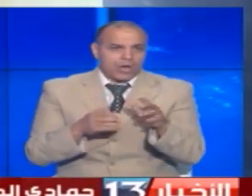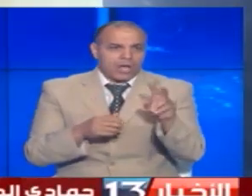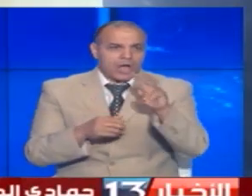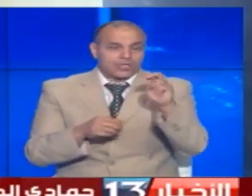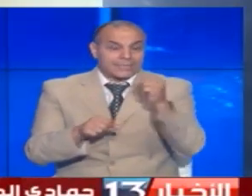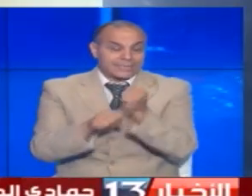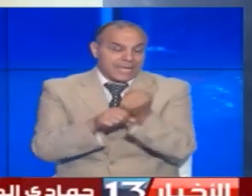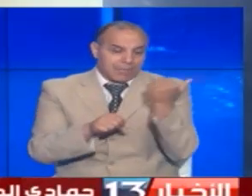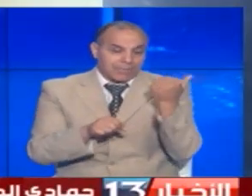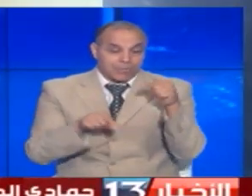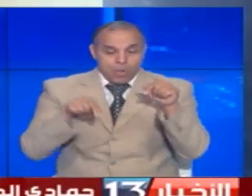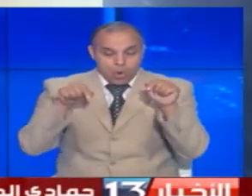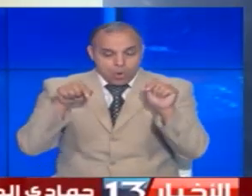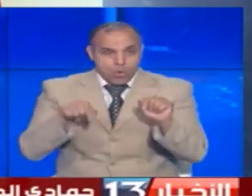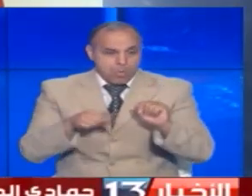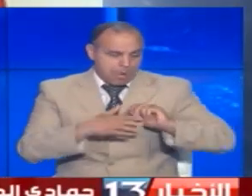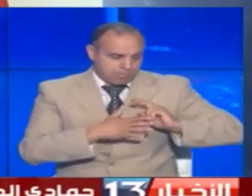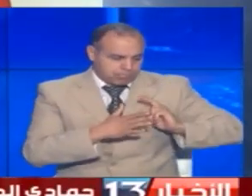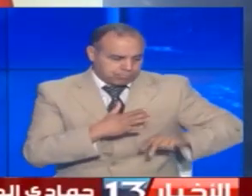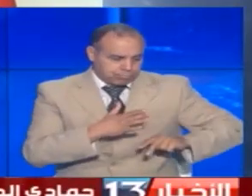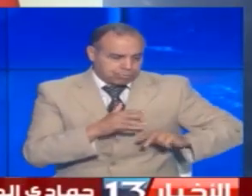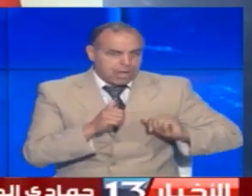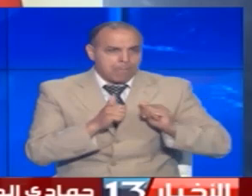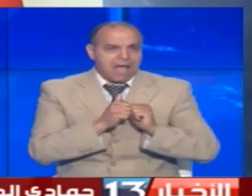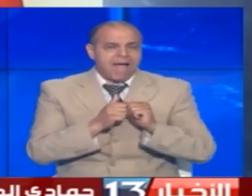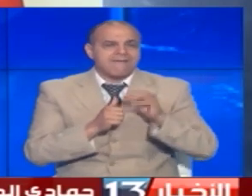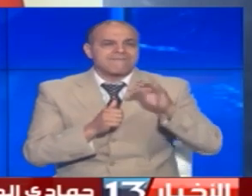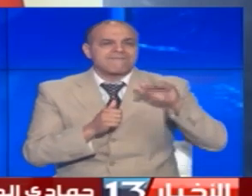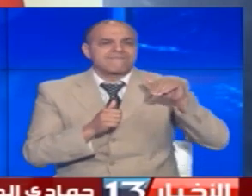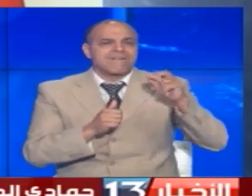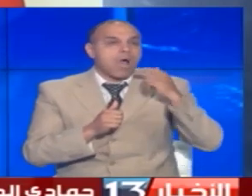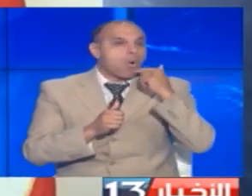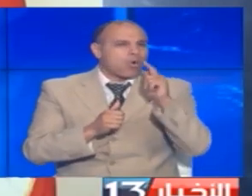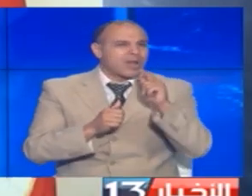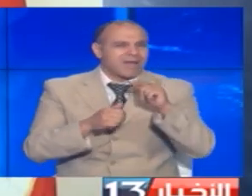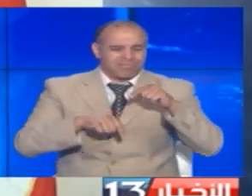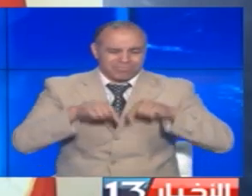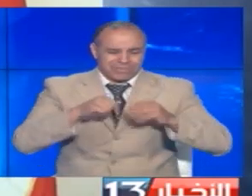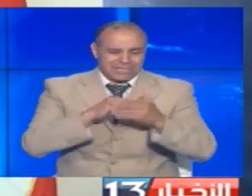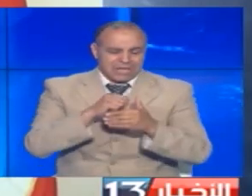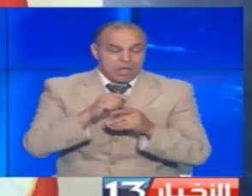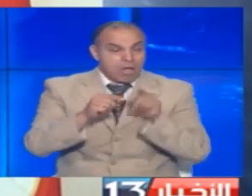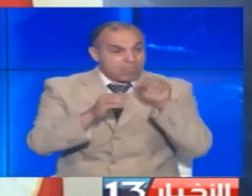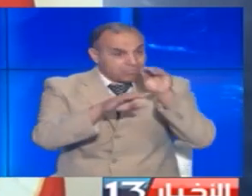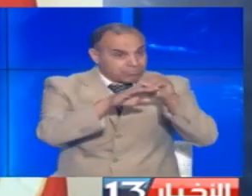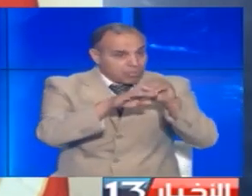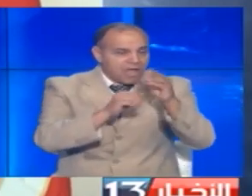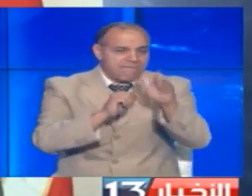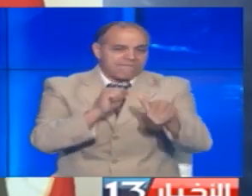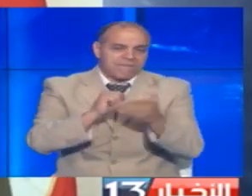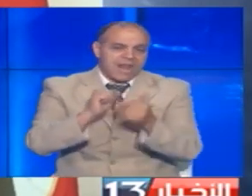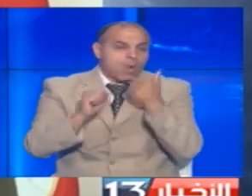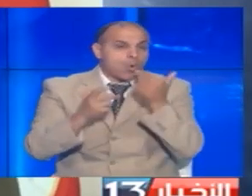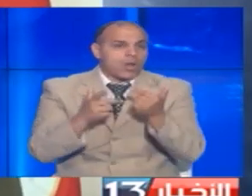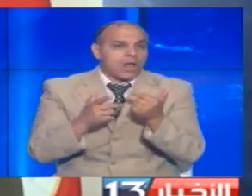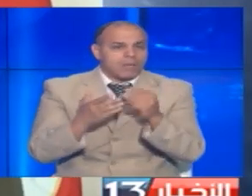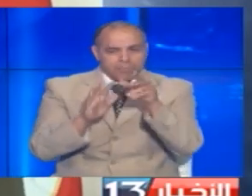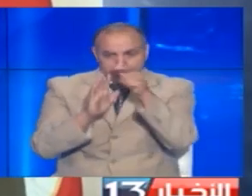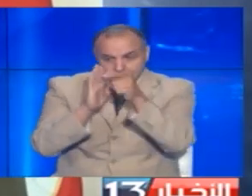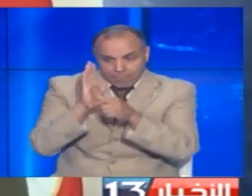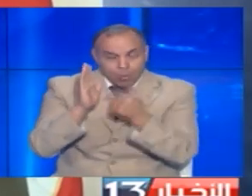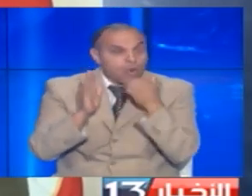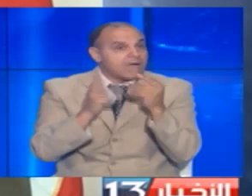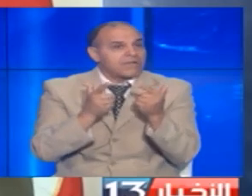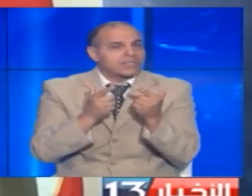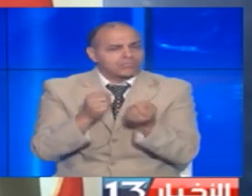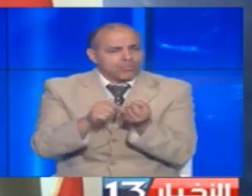سنه واليوم امضينا اتفاقيه مع الفاو والهدف المتاحه هي توجيه الفلاح والخريطه هذه هي تاخذ الكثير